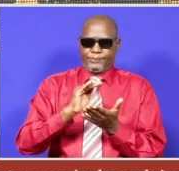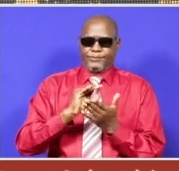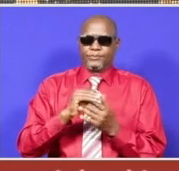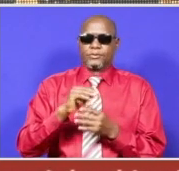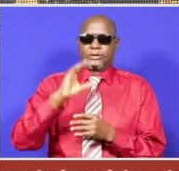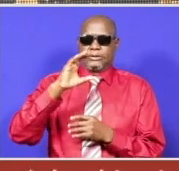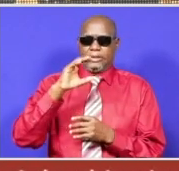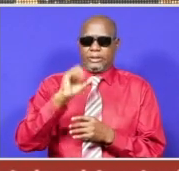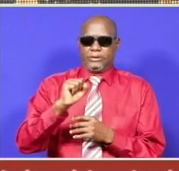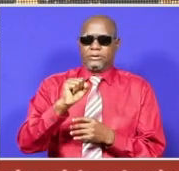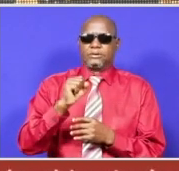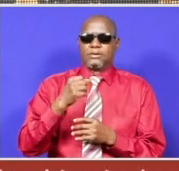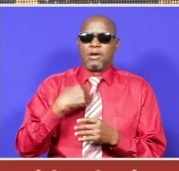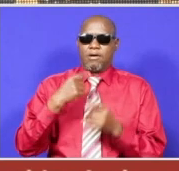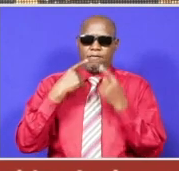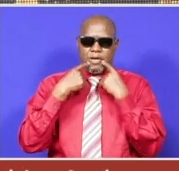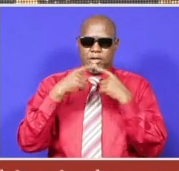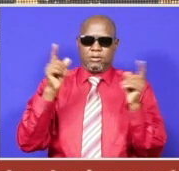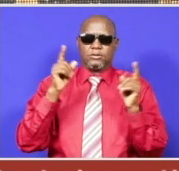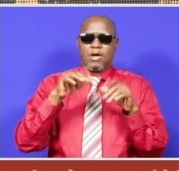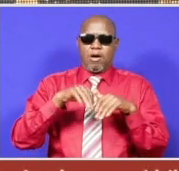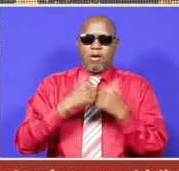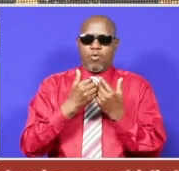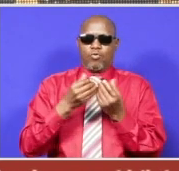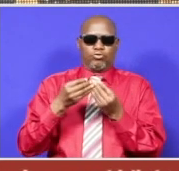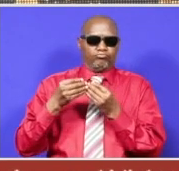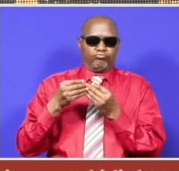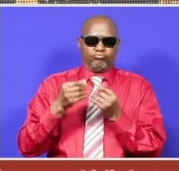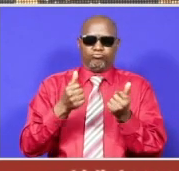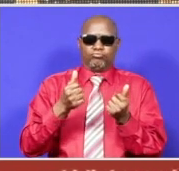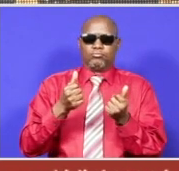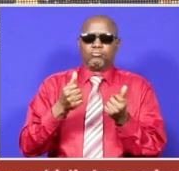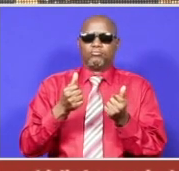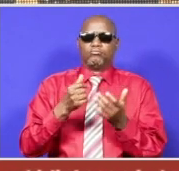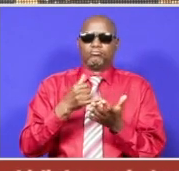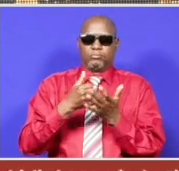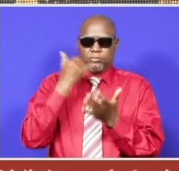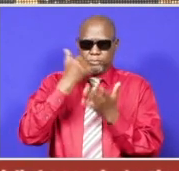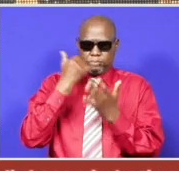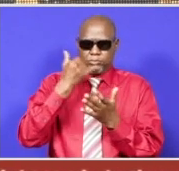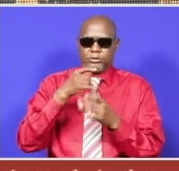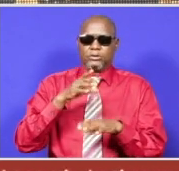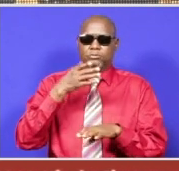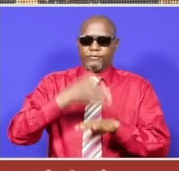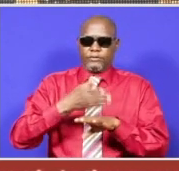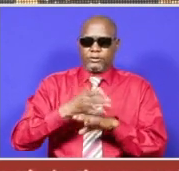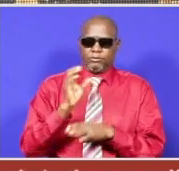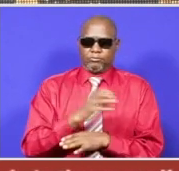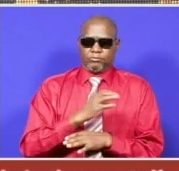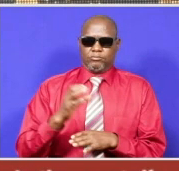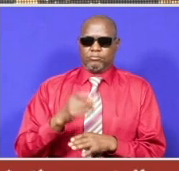Kindiki ametangaza hatua za kuimarisha vita dhidi ya vileo haramu na dawa za kulevya, ambapo amedokeza kuwa leseni